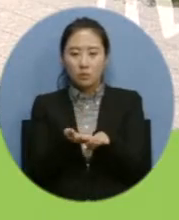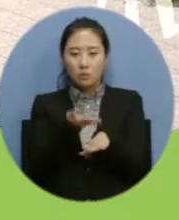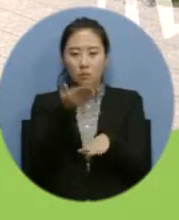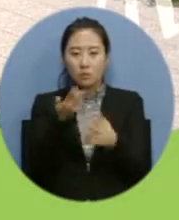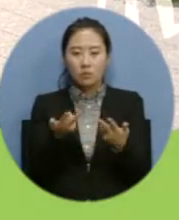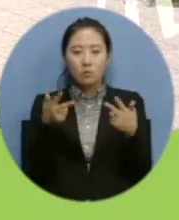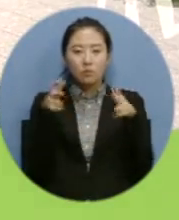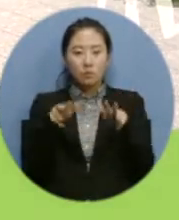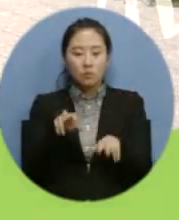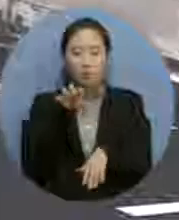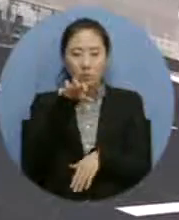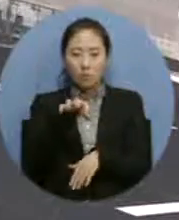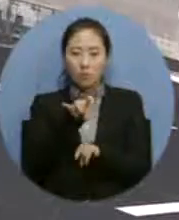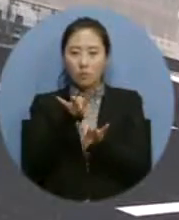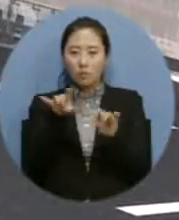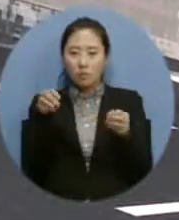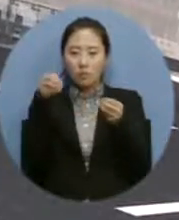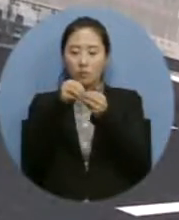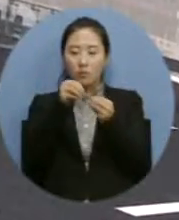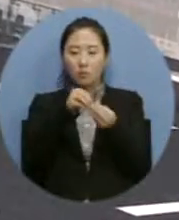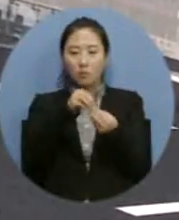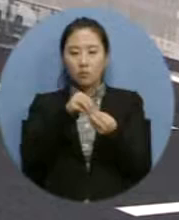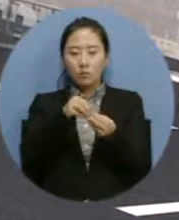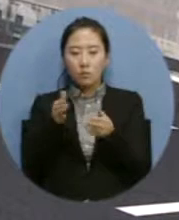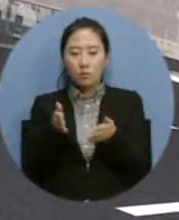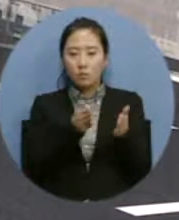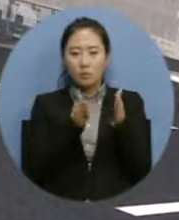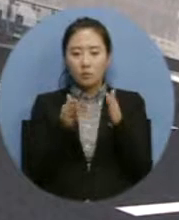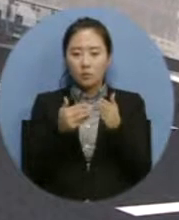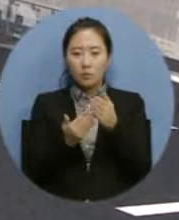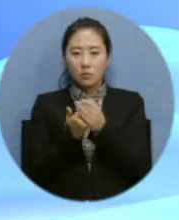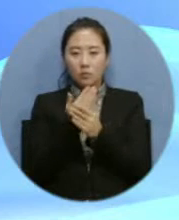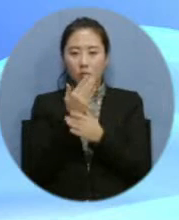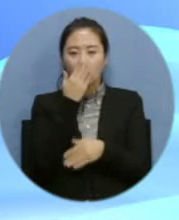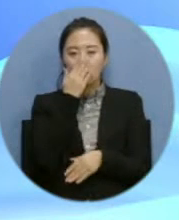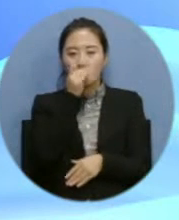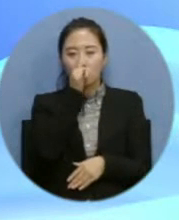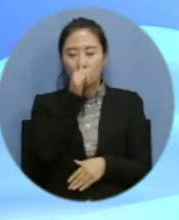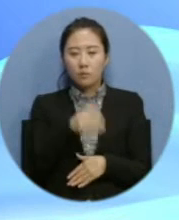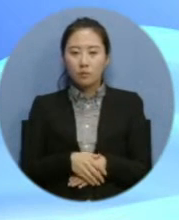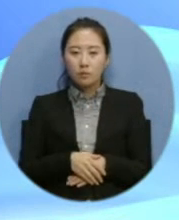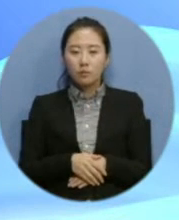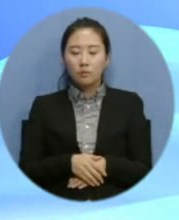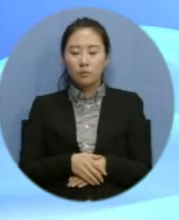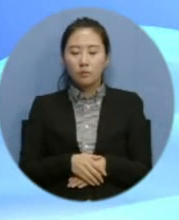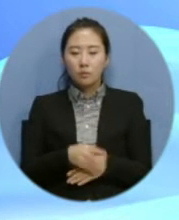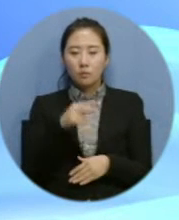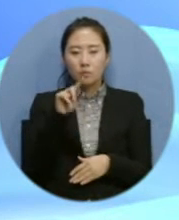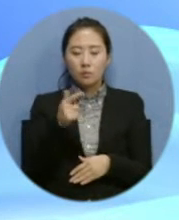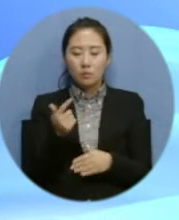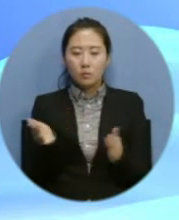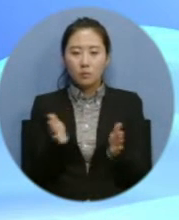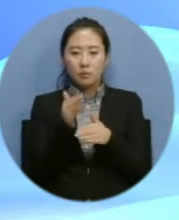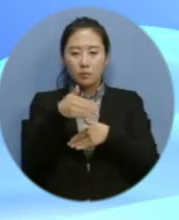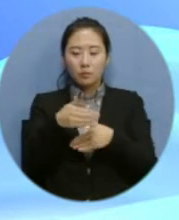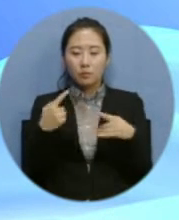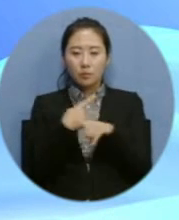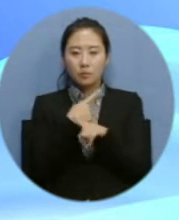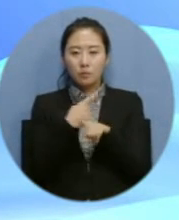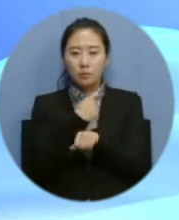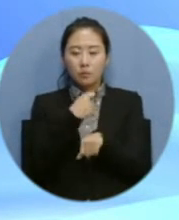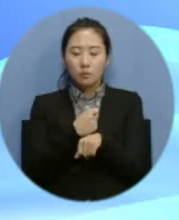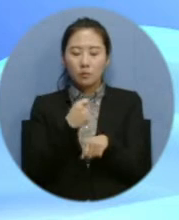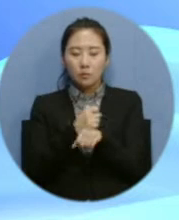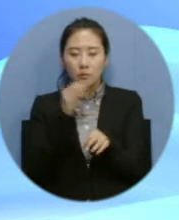근린공원과 각종 전통 문양이 새겨진 길이 조성됩니다 이밖에도 돈의동 쪽방 생활개선 프로젝트